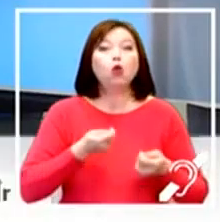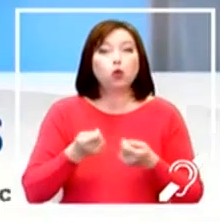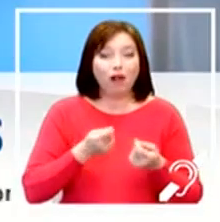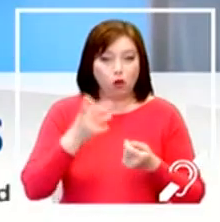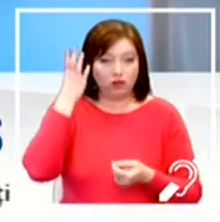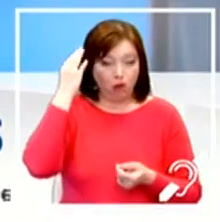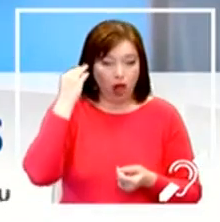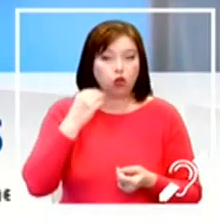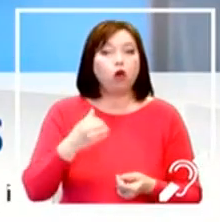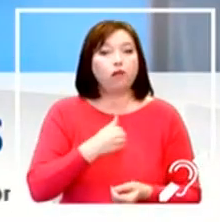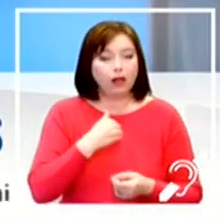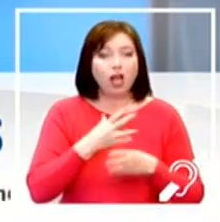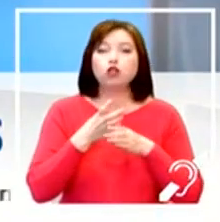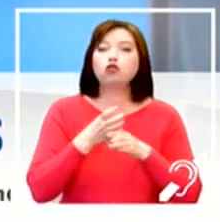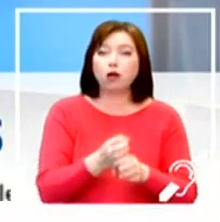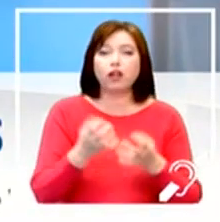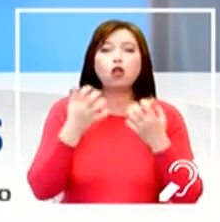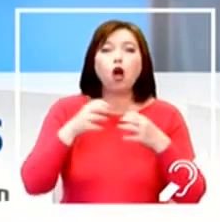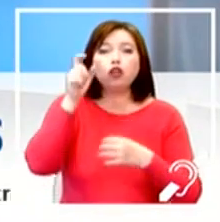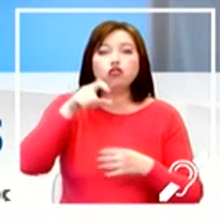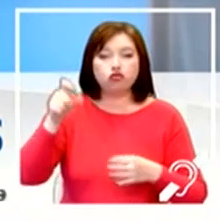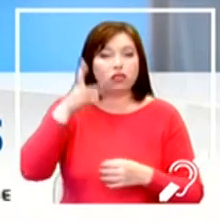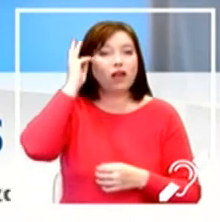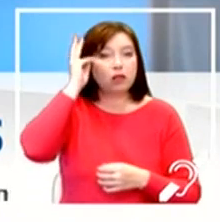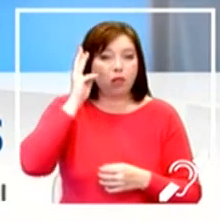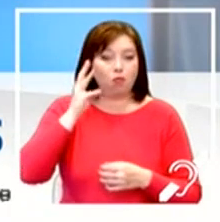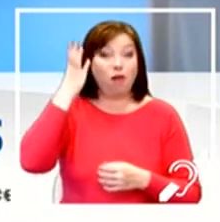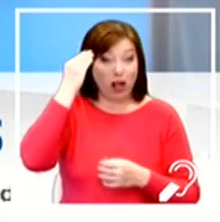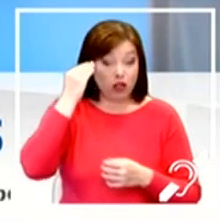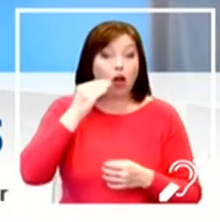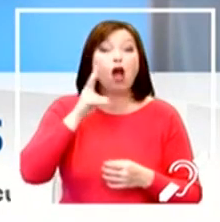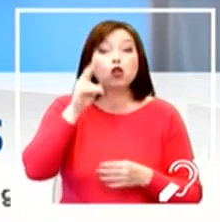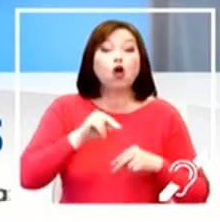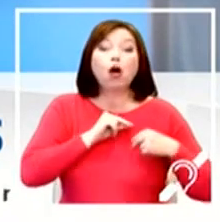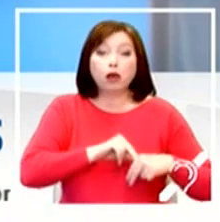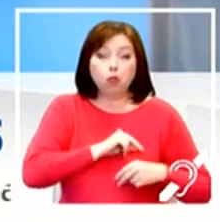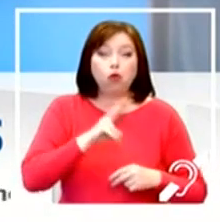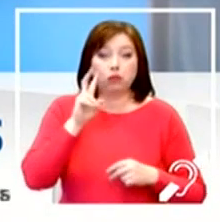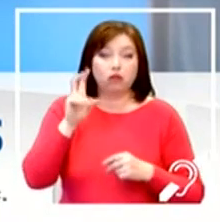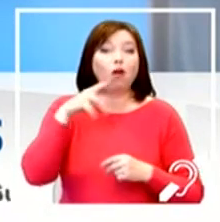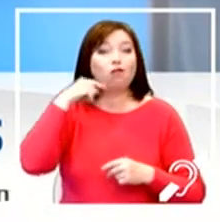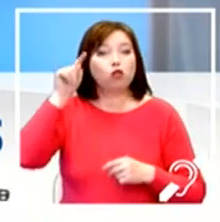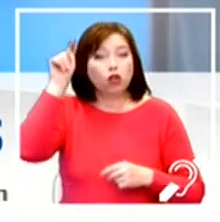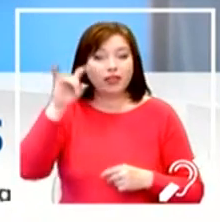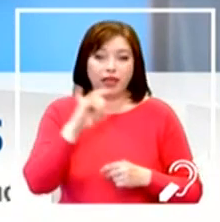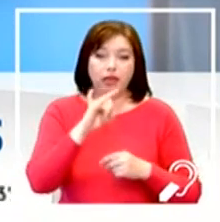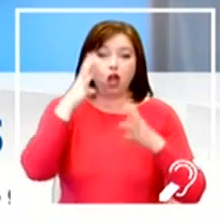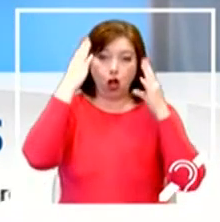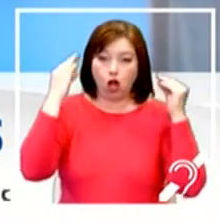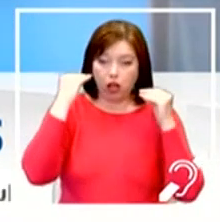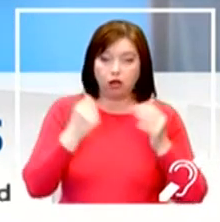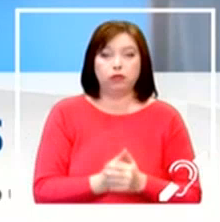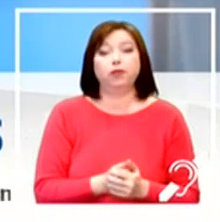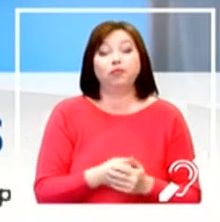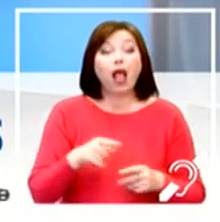Autoritățile de la Chișinău vor să reducă numărul de diplomați basarabeni care muncesc la ambasadele Federației Ruse și Regatul Țărilor de